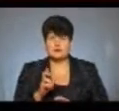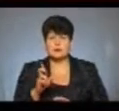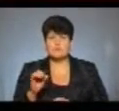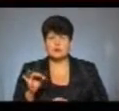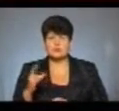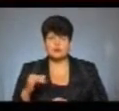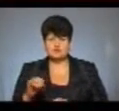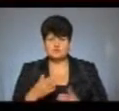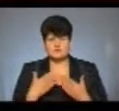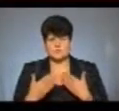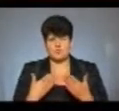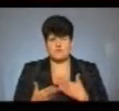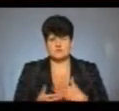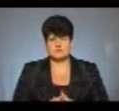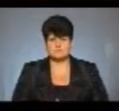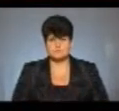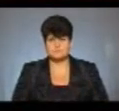із автором збірки.